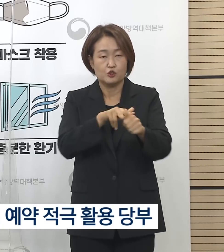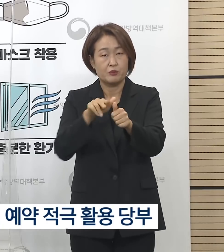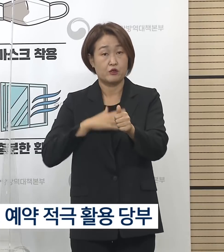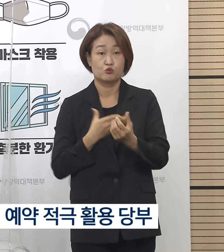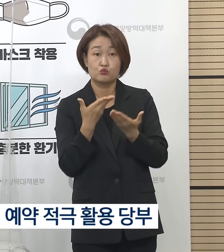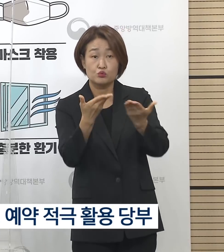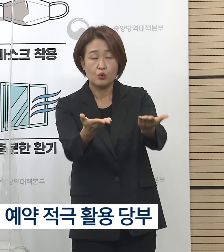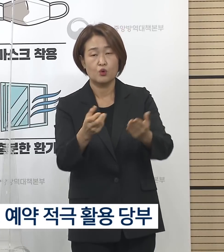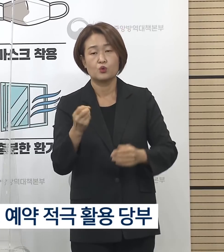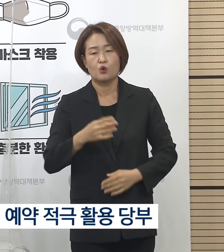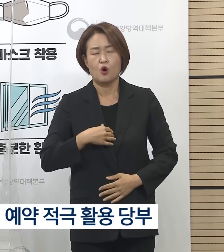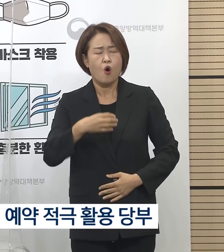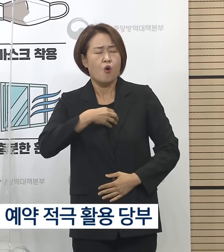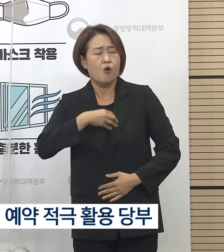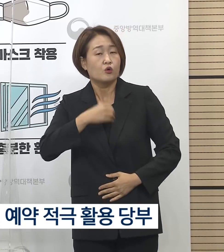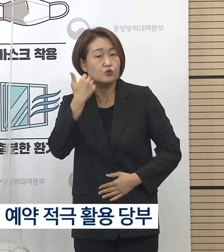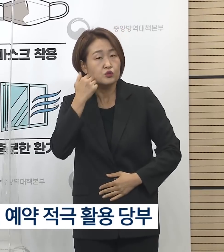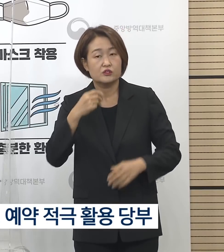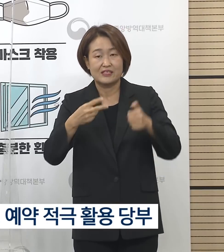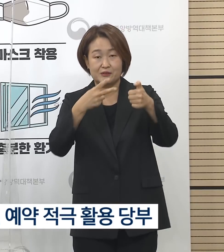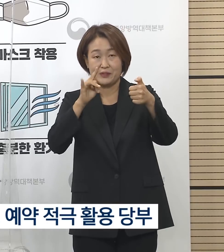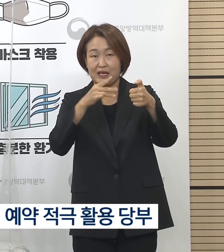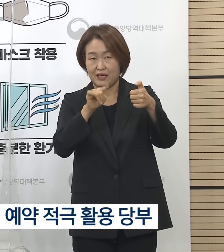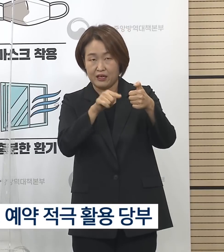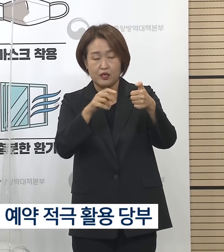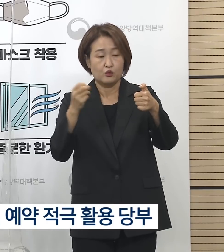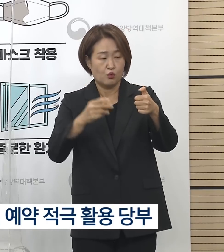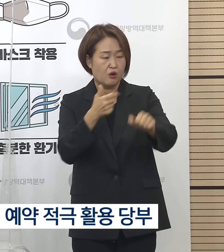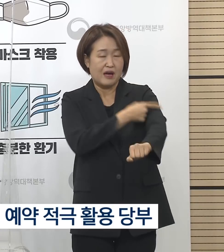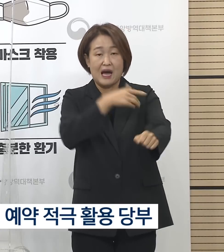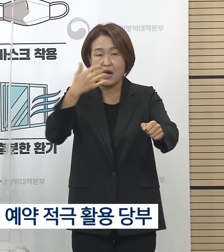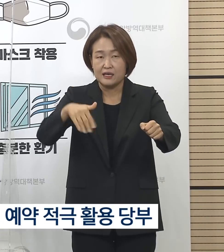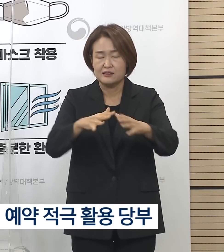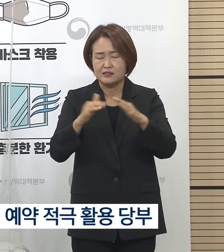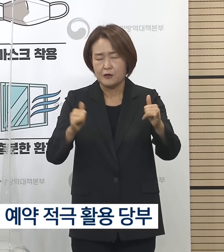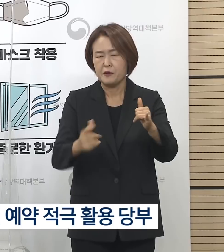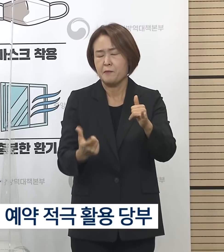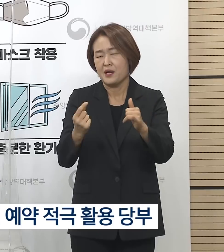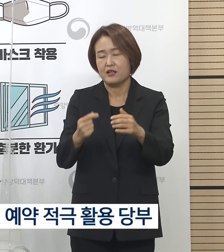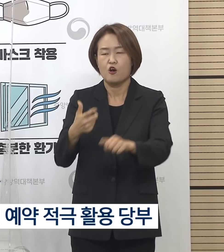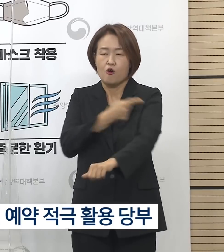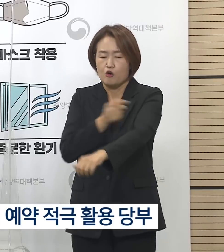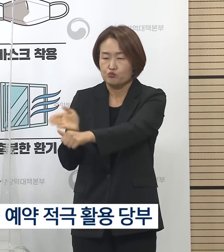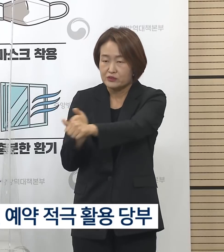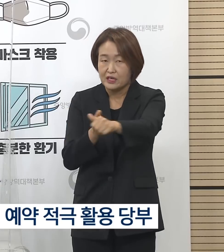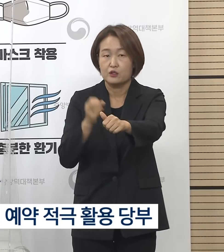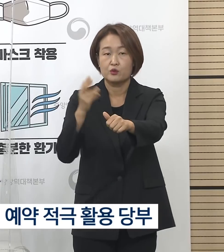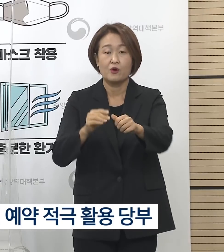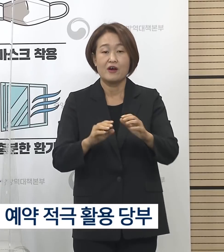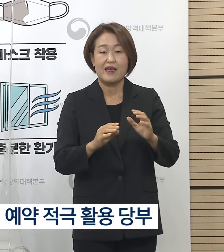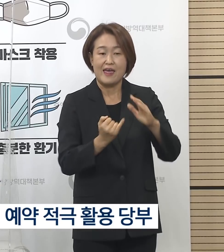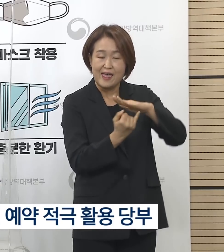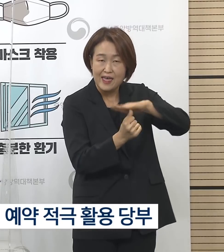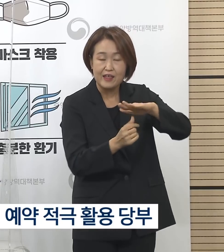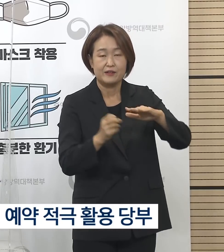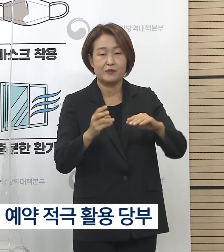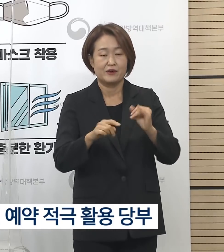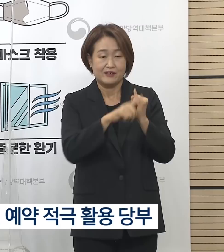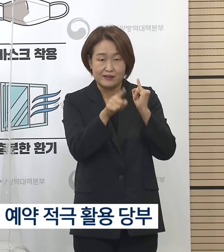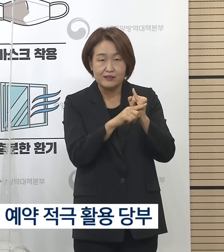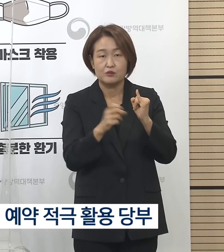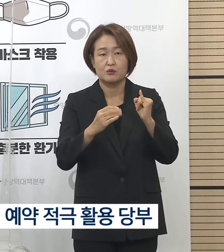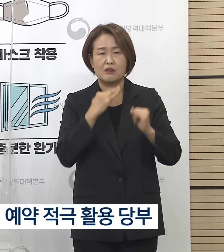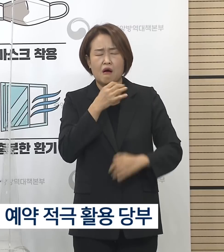위험이 높은 50대 이상의 미접종자의 접종률을 최대한 높이면서 소아청소년, 임신부 접종 및